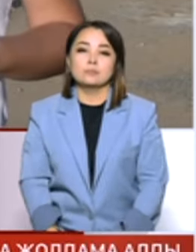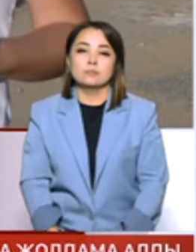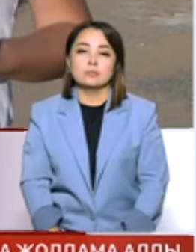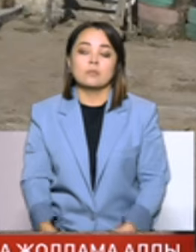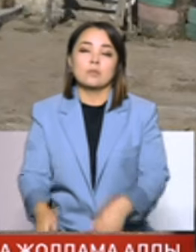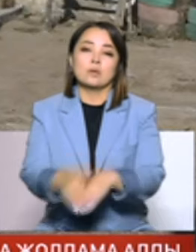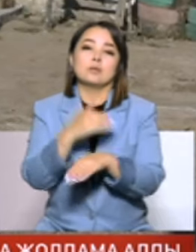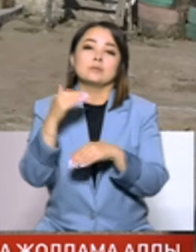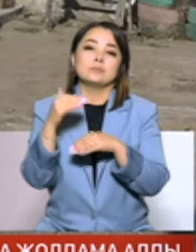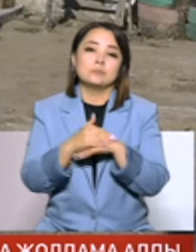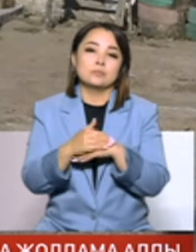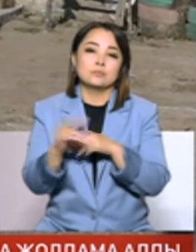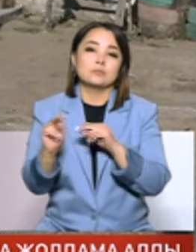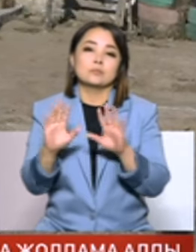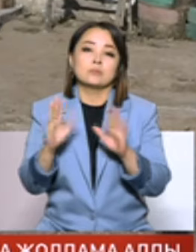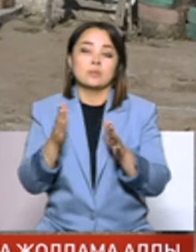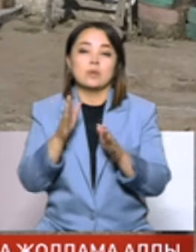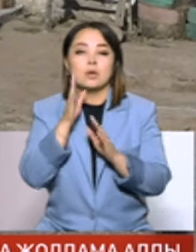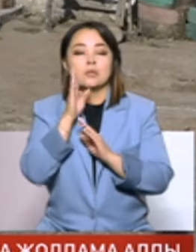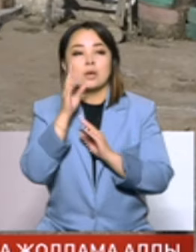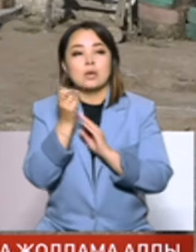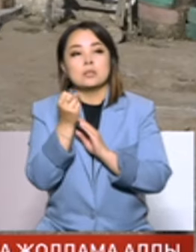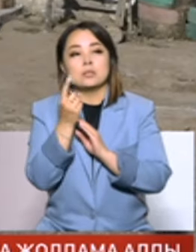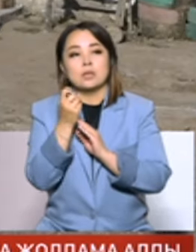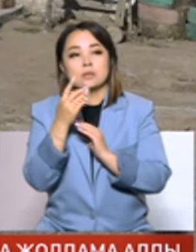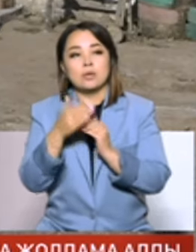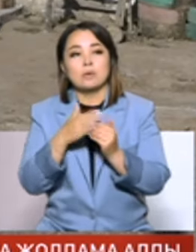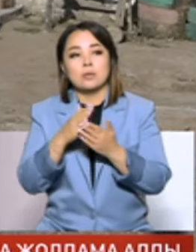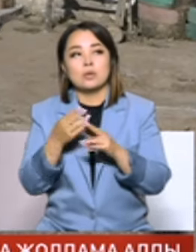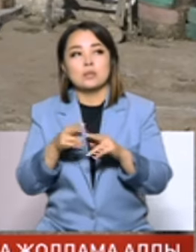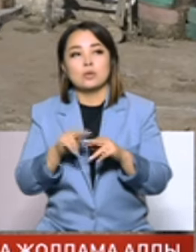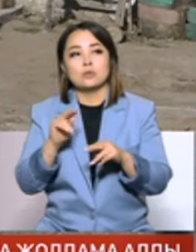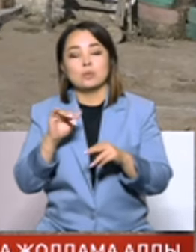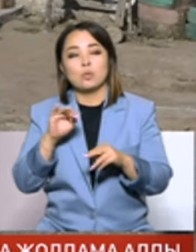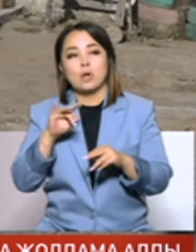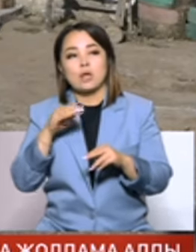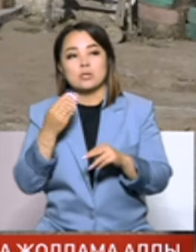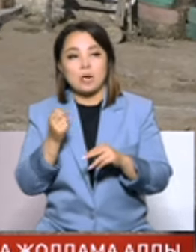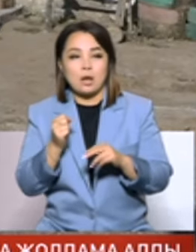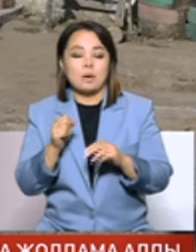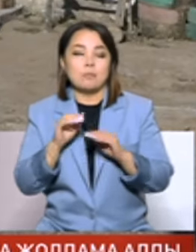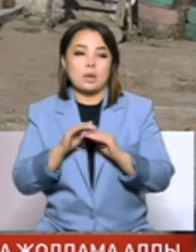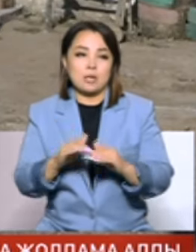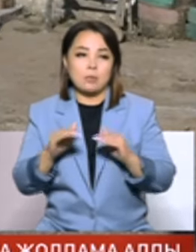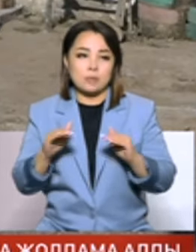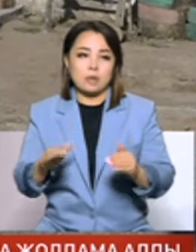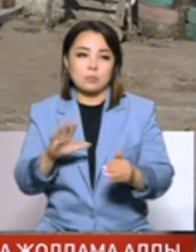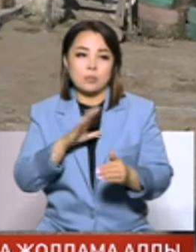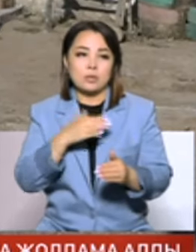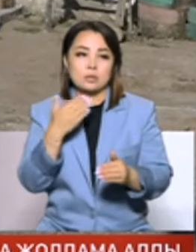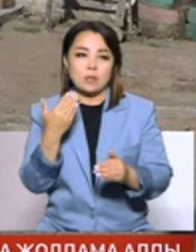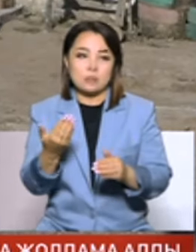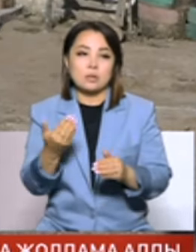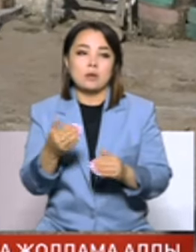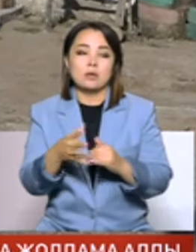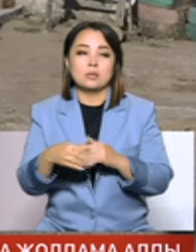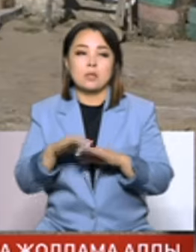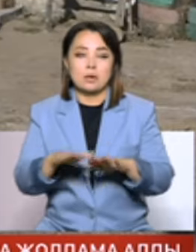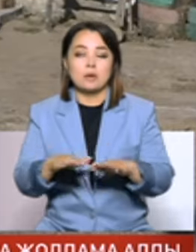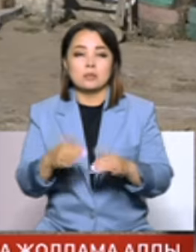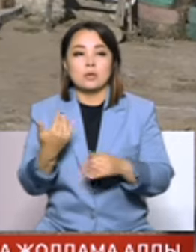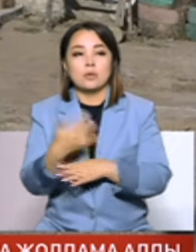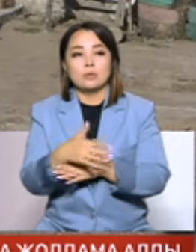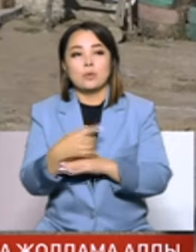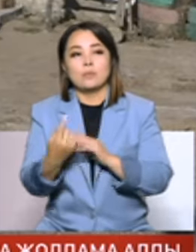Қайырлы кеш, Альбина. Оқыс оқиға таңертең 11-лер шамасында мына отырған Чебурашка балабақшасында болған. Бүлдіршін аулаға